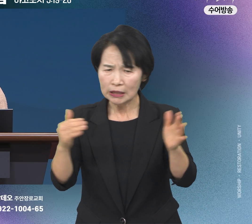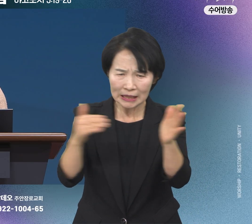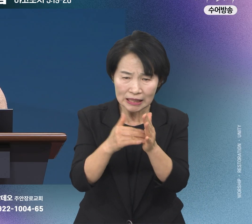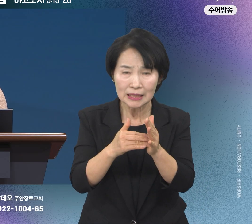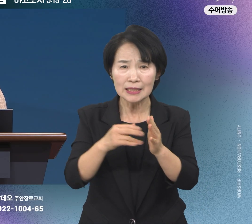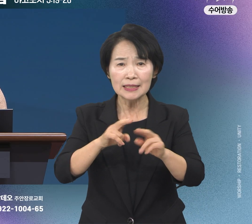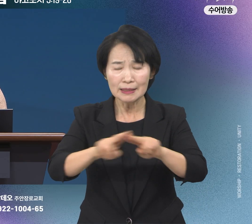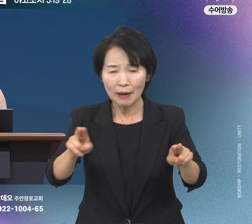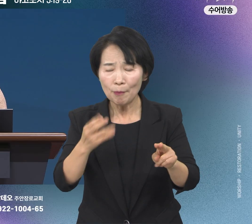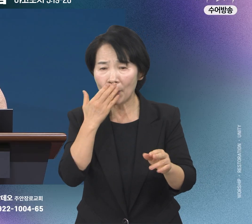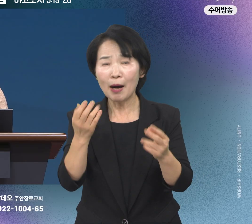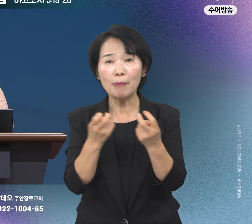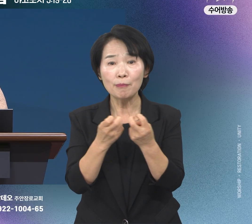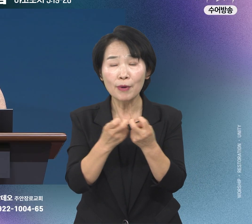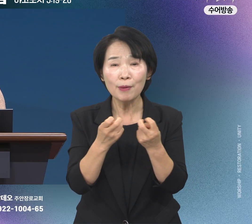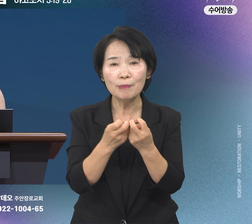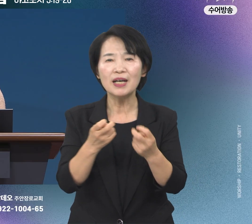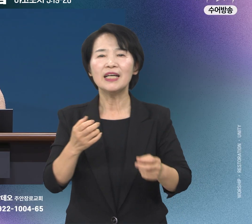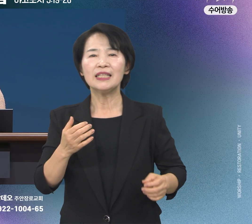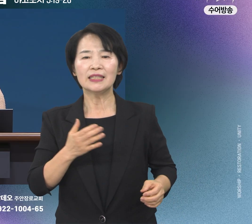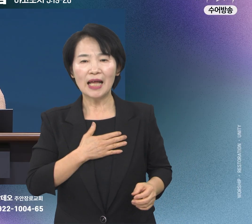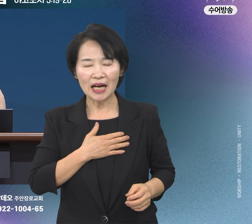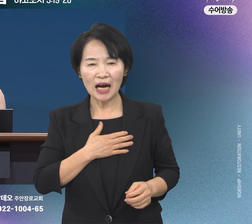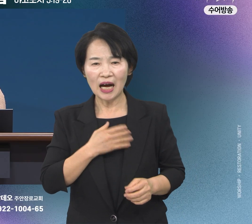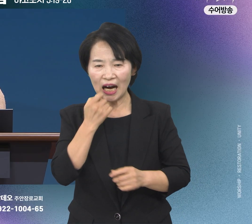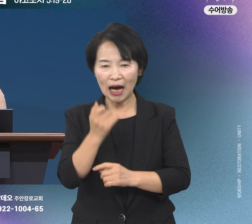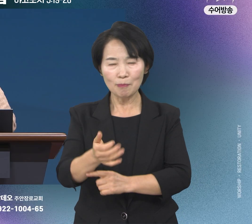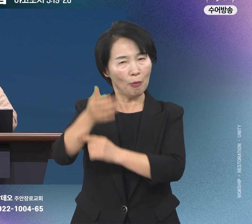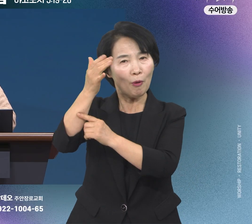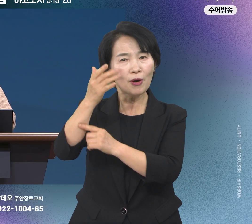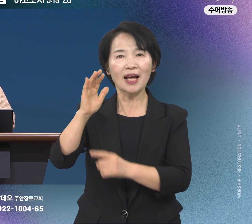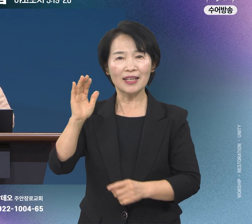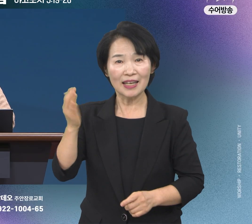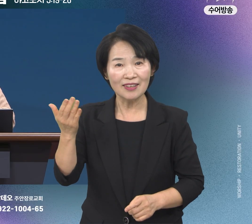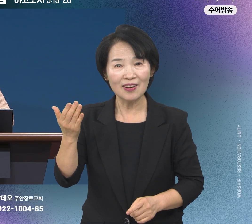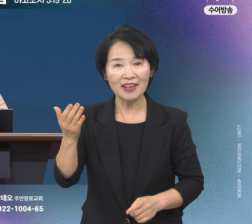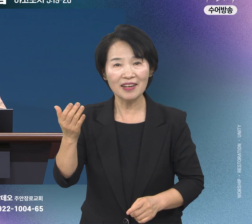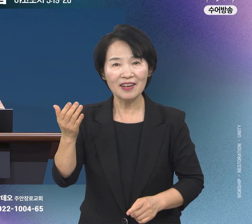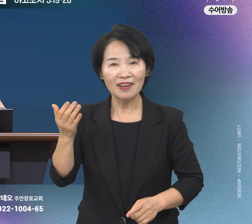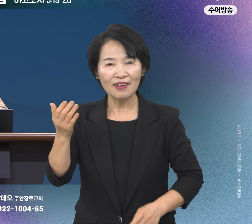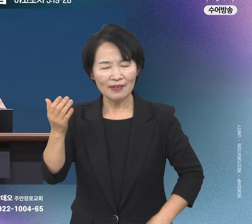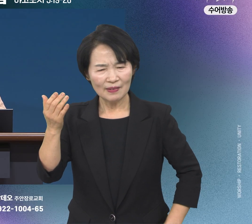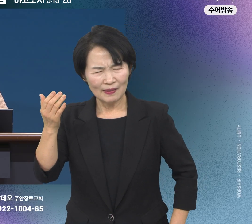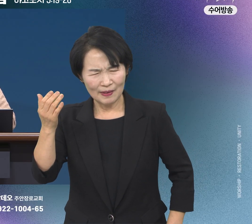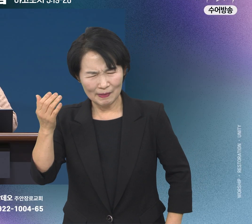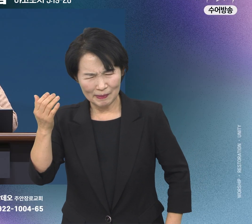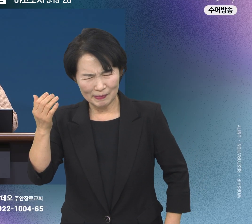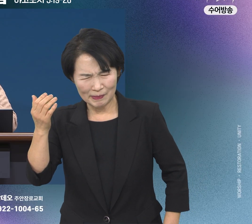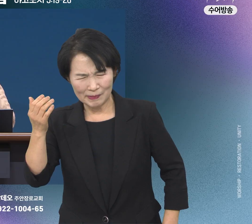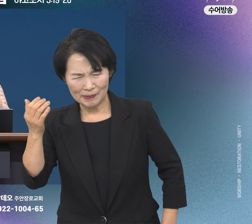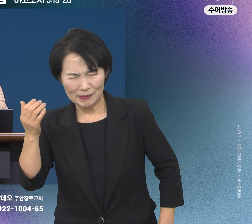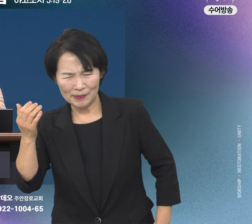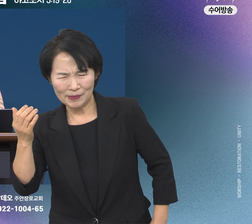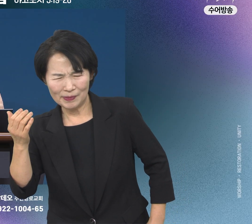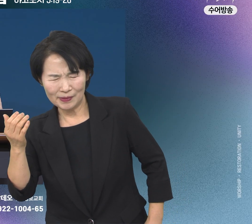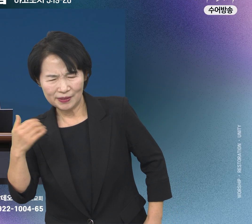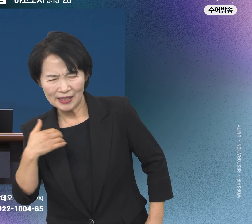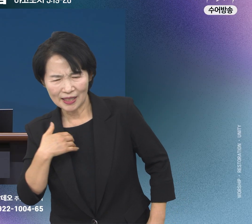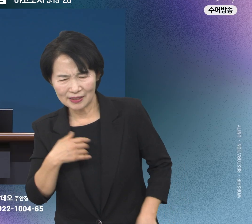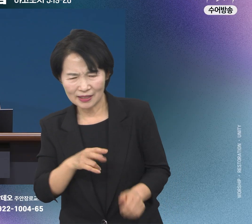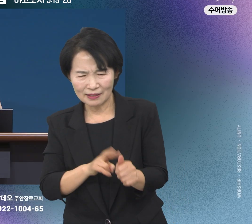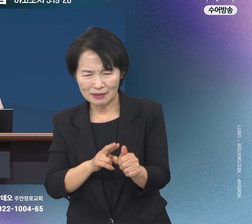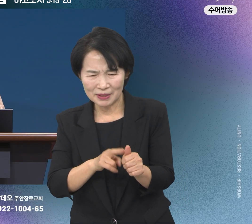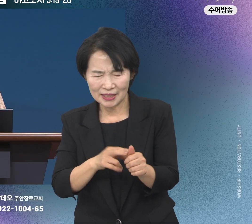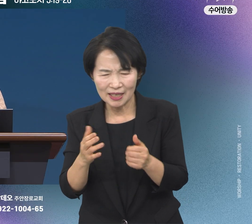내가 신천지가 가짜인 것을 말하는 방법밖에 없는 거예요. 근데 저한테는 최후의 보루로 뭐가 있었을까요? 스파이가